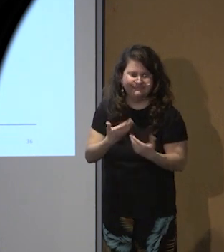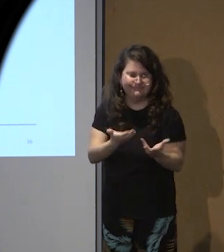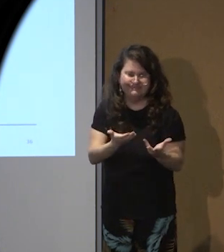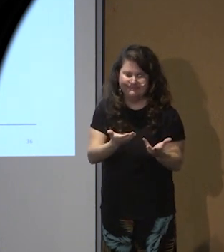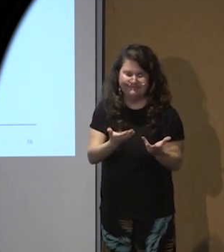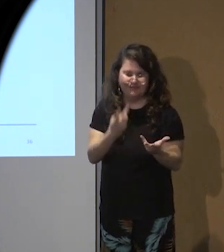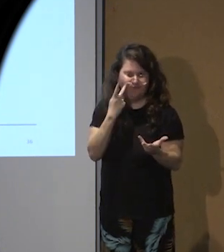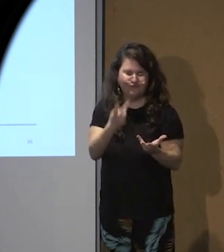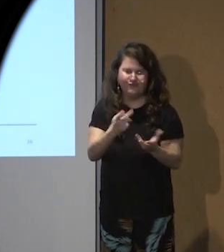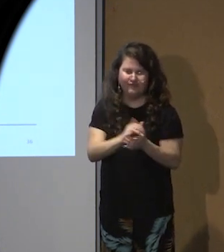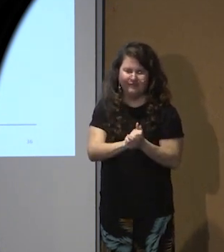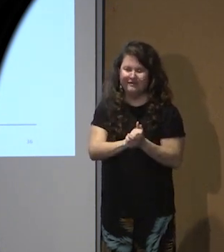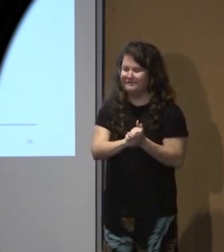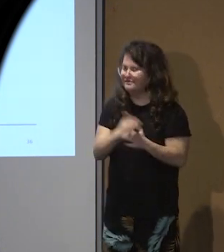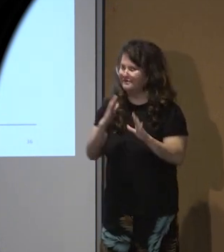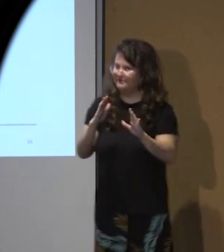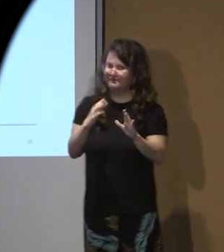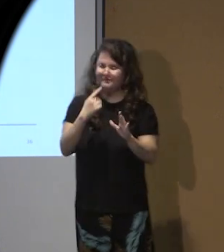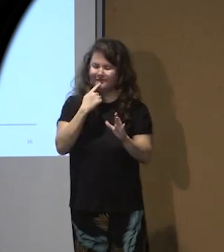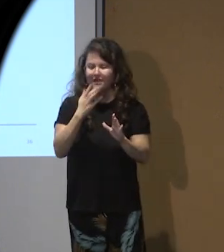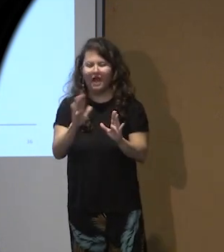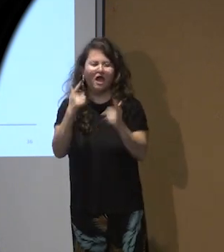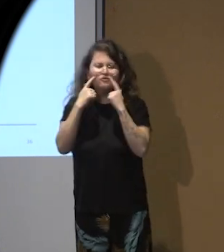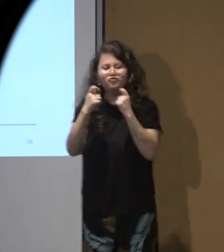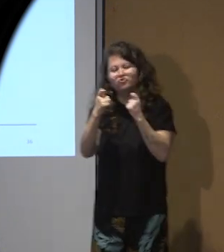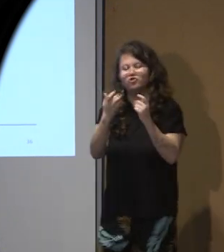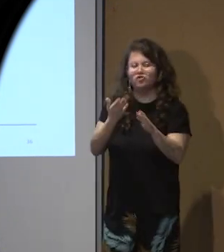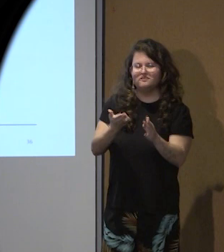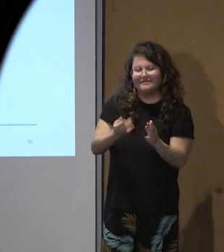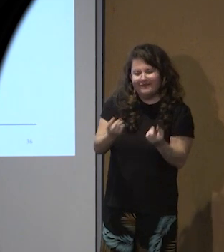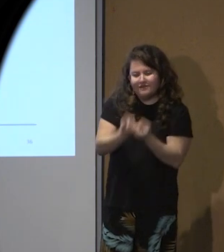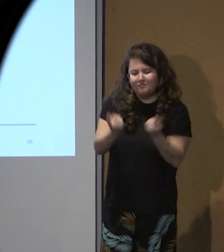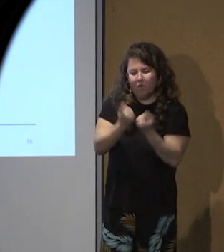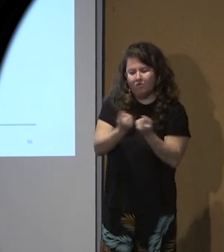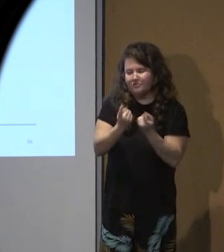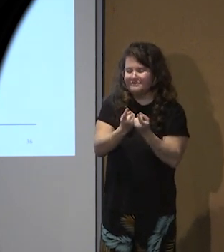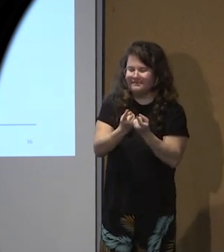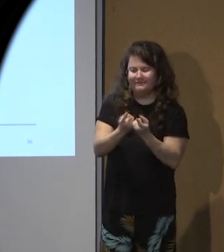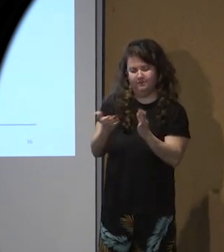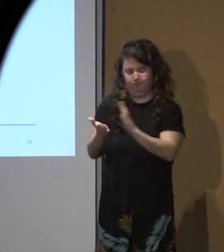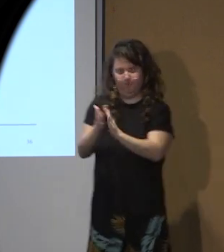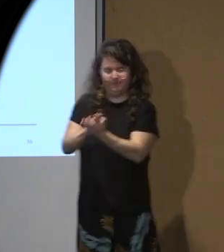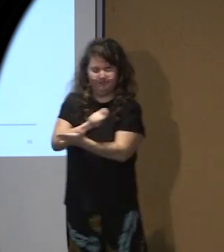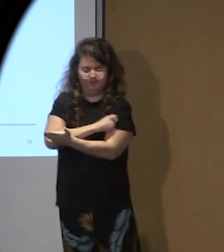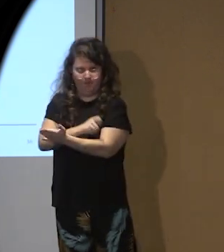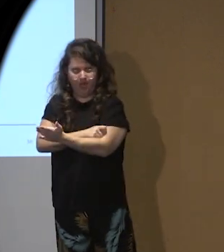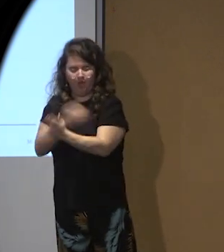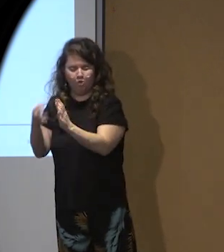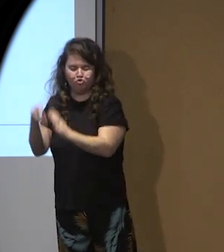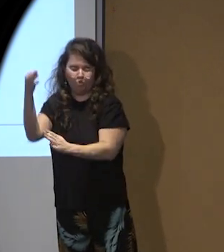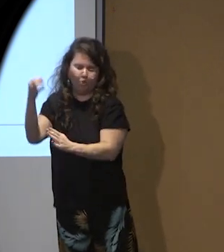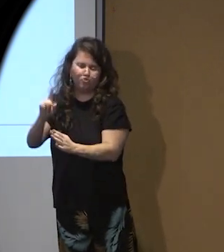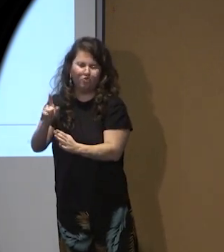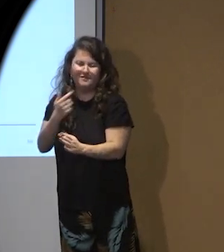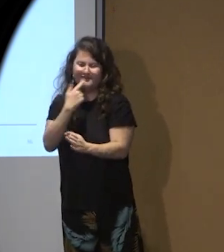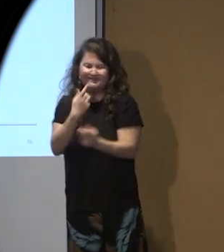question encore au fond. Oui. Surentraînement, ça ne veut pas dire trop d'activité sportive. J'espère que vous avez bien compris. Surentraînement, c'est qu'il y a un grain de sable quelque part dans toute